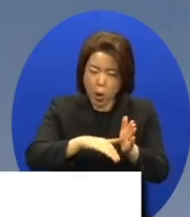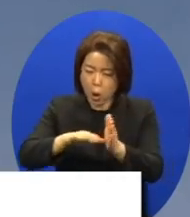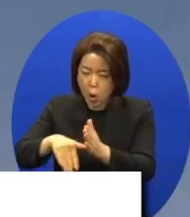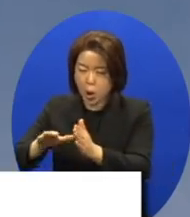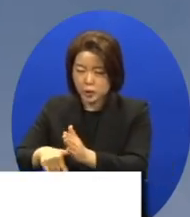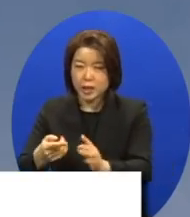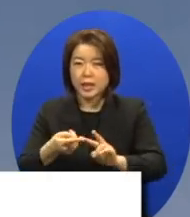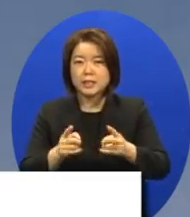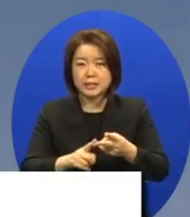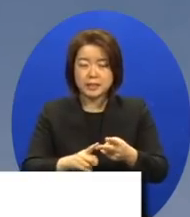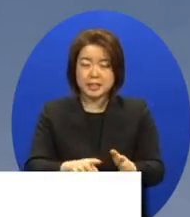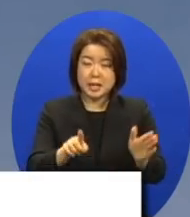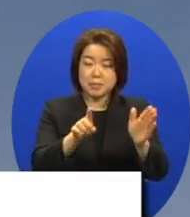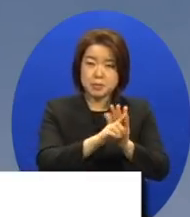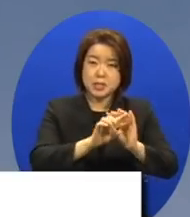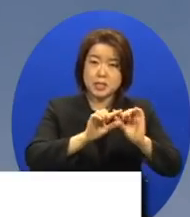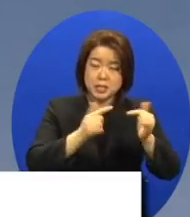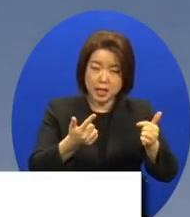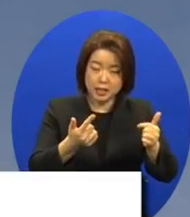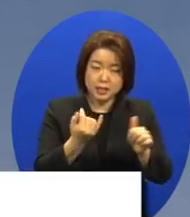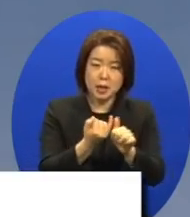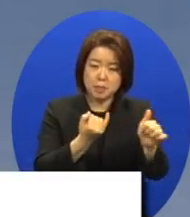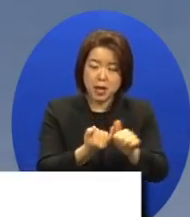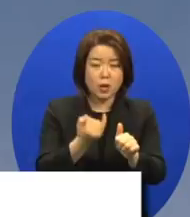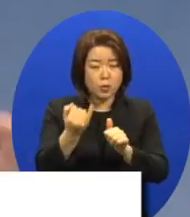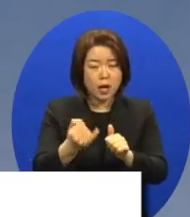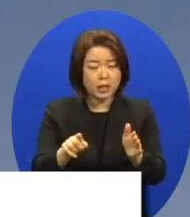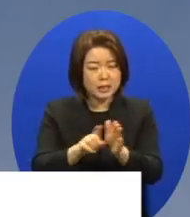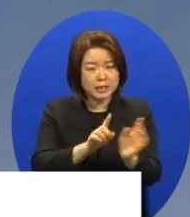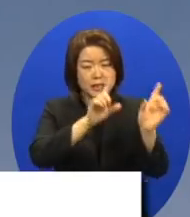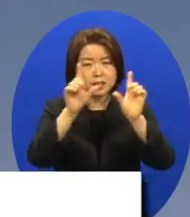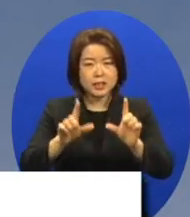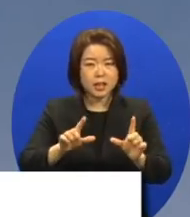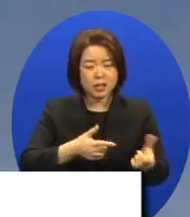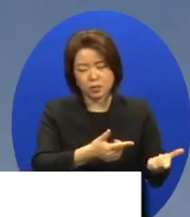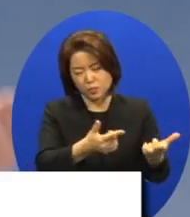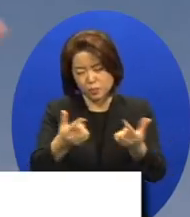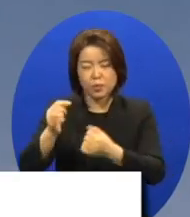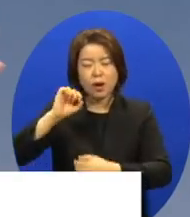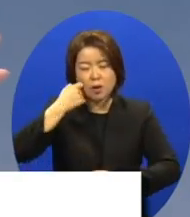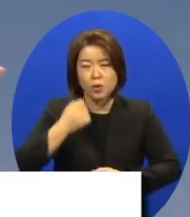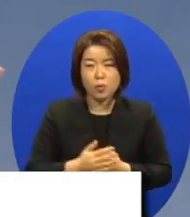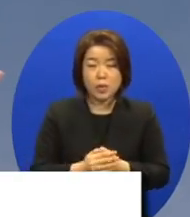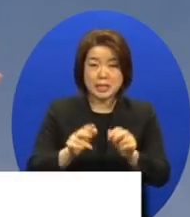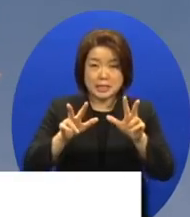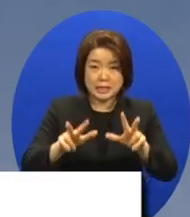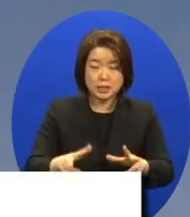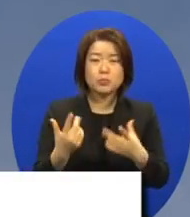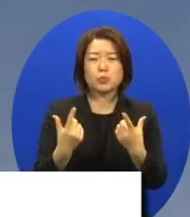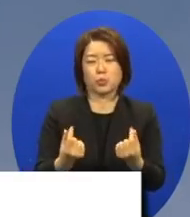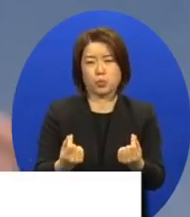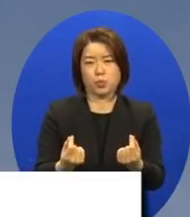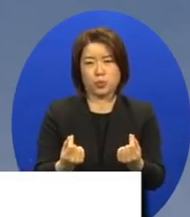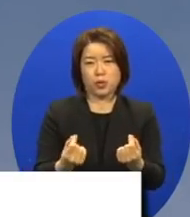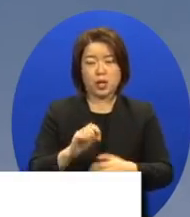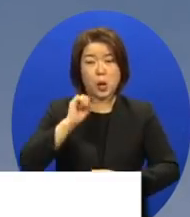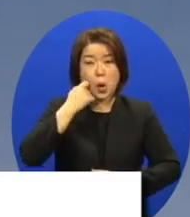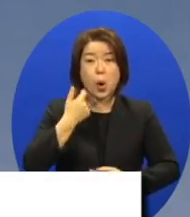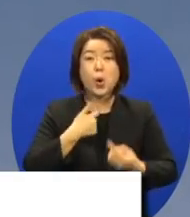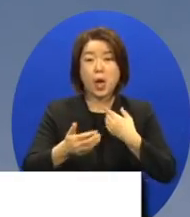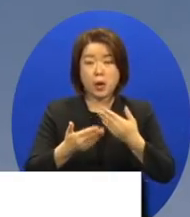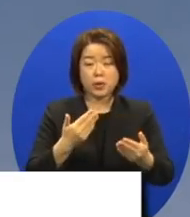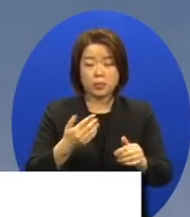신자인 배우자와 함께 살면서 신앙생활 하는 것은 다 올렸습니다 지금도 마찬가지고 어려움을 겪는